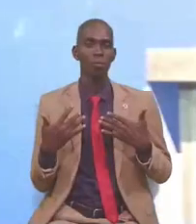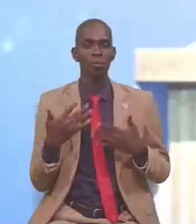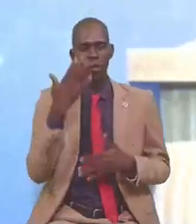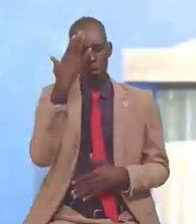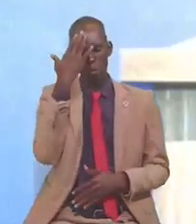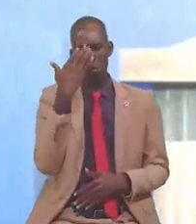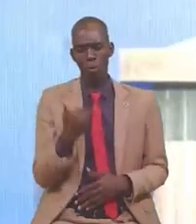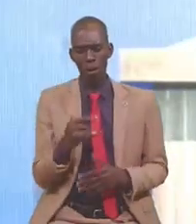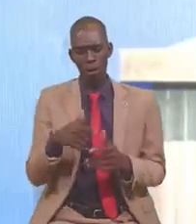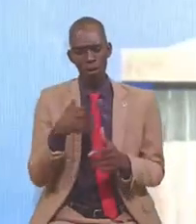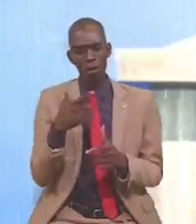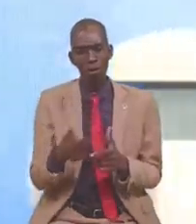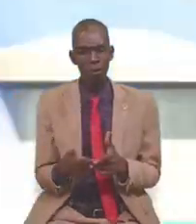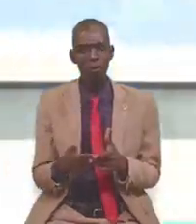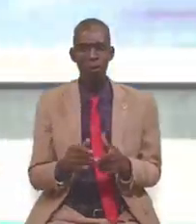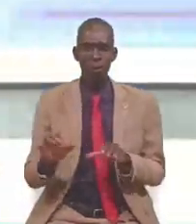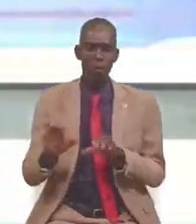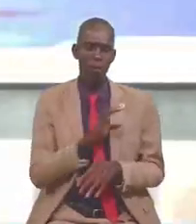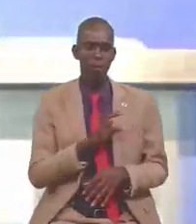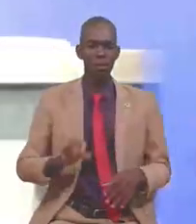Pourquoi donc